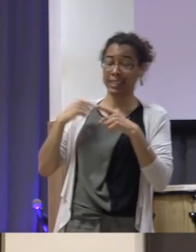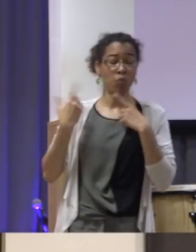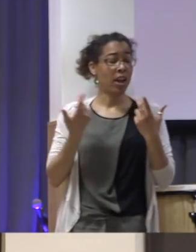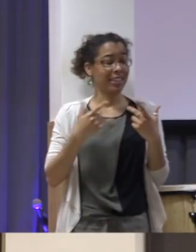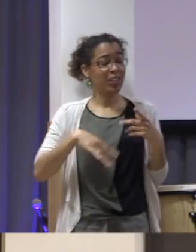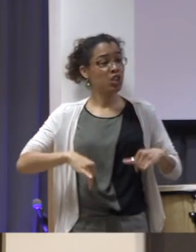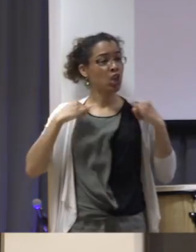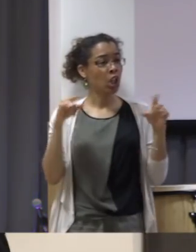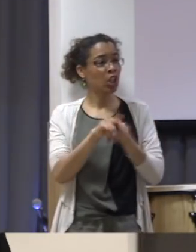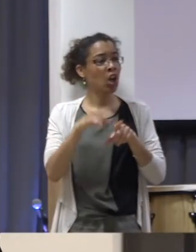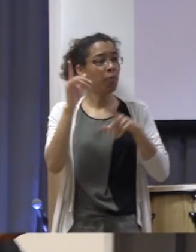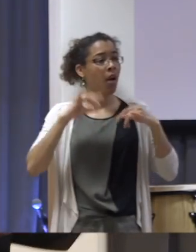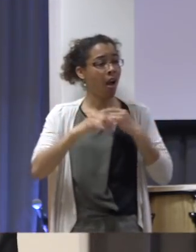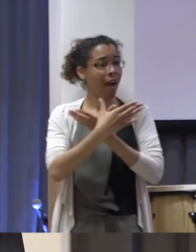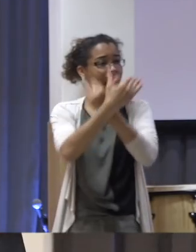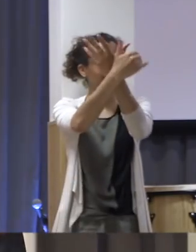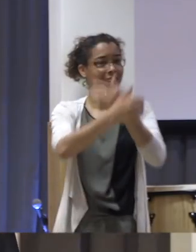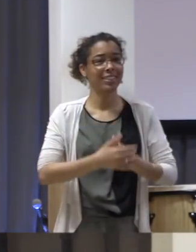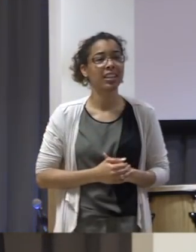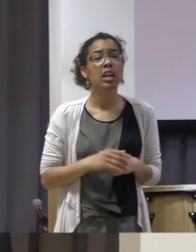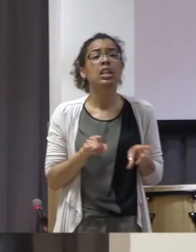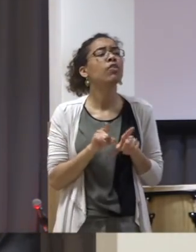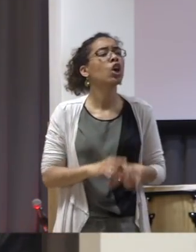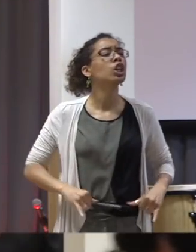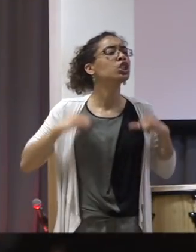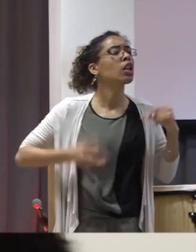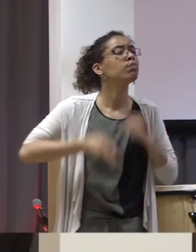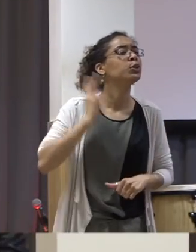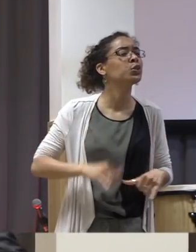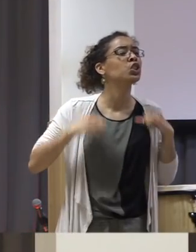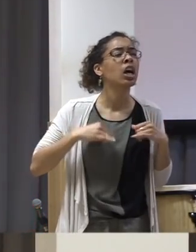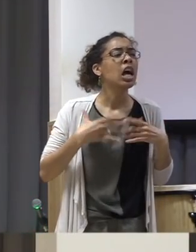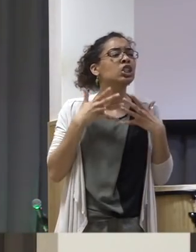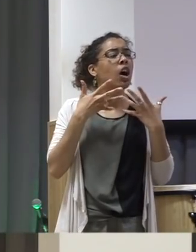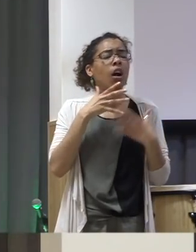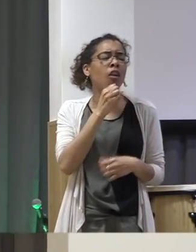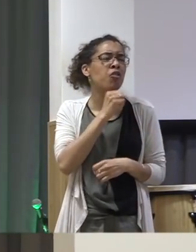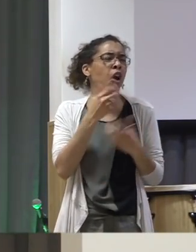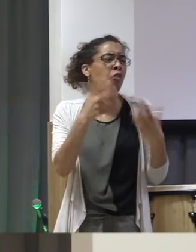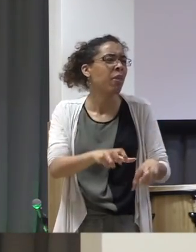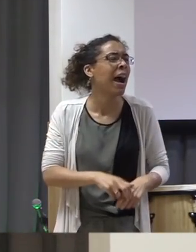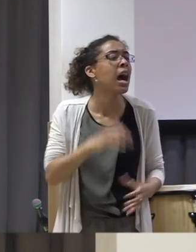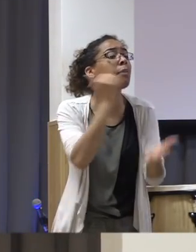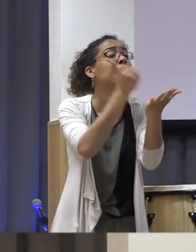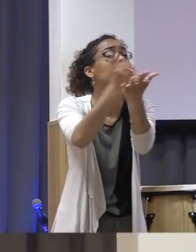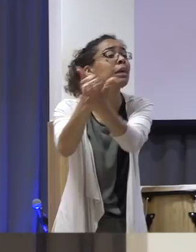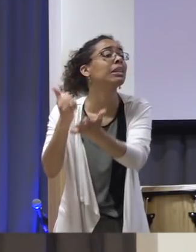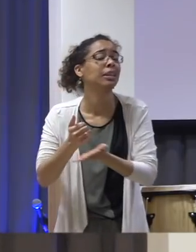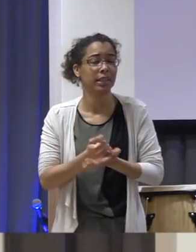l'aigle. Amen. Est-ce que qui veut rajeunir encore, rester jeune pour ne pas vieillir? Amen, amen, amen,